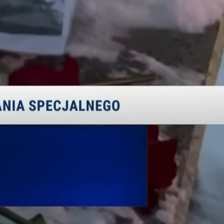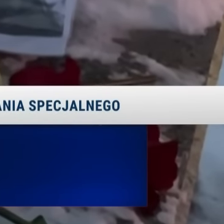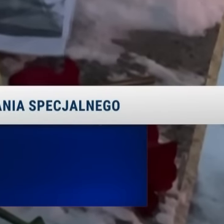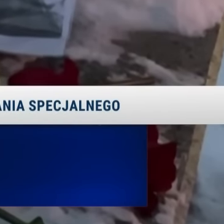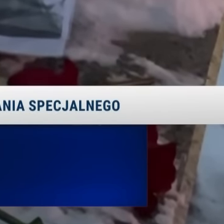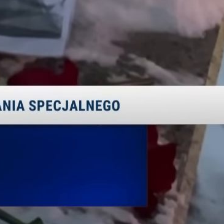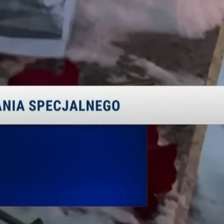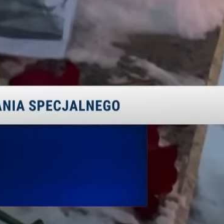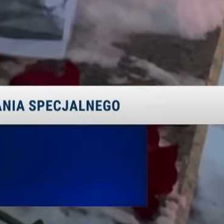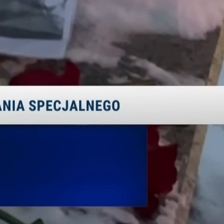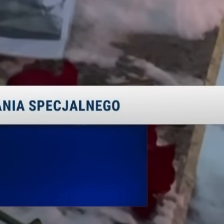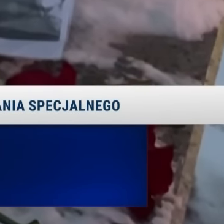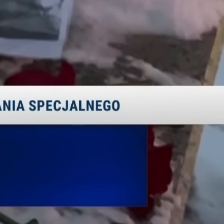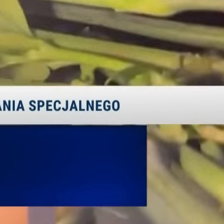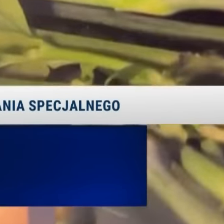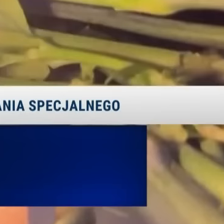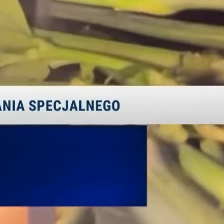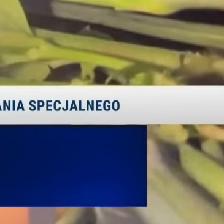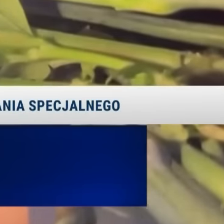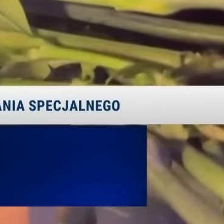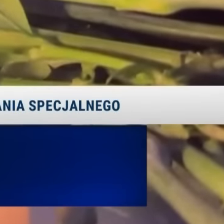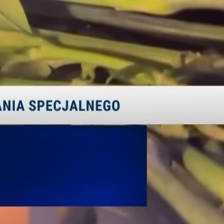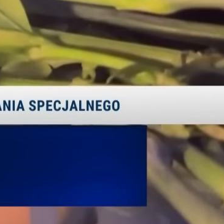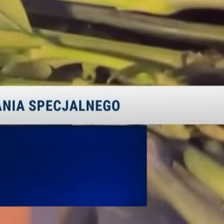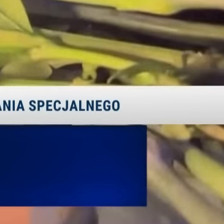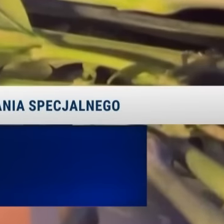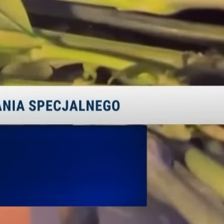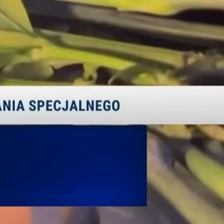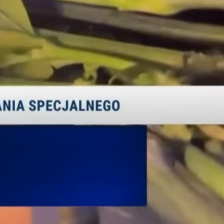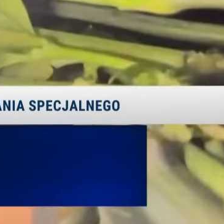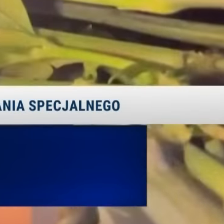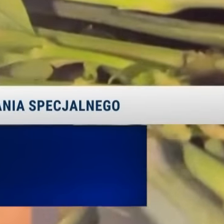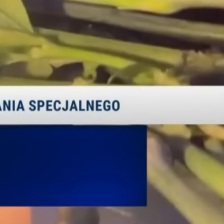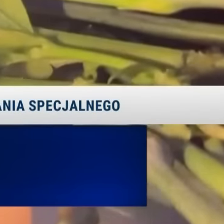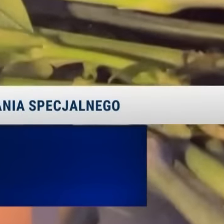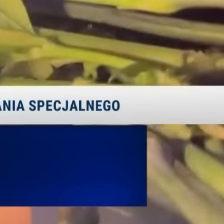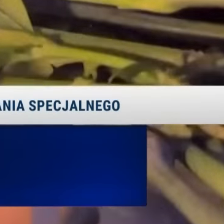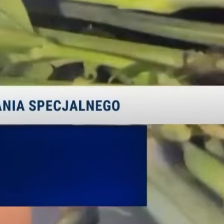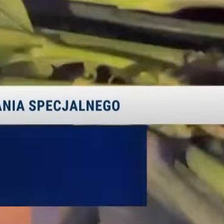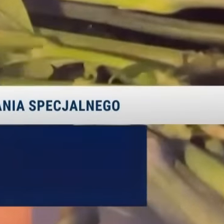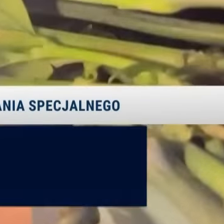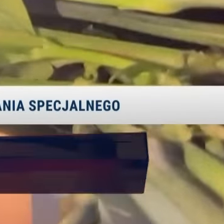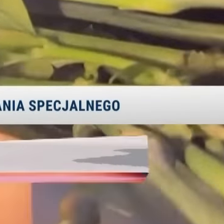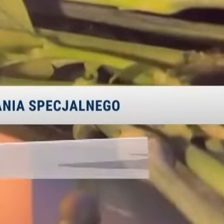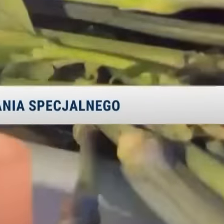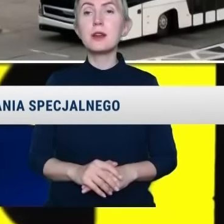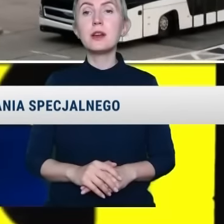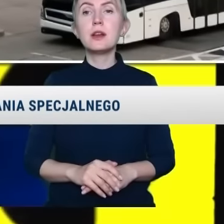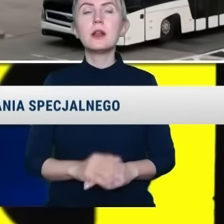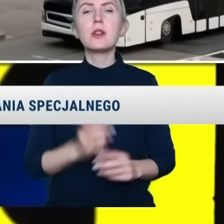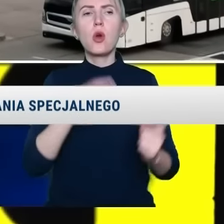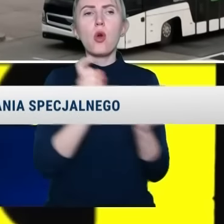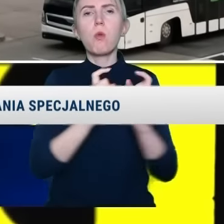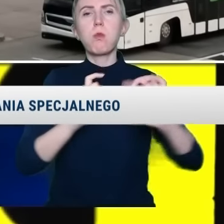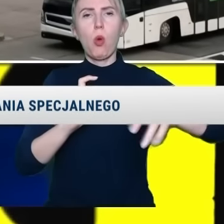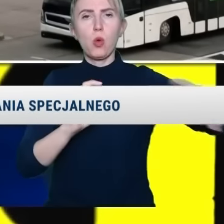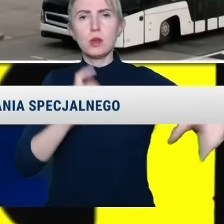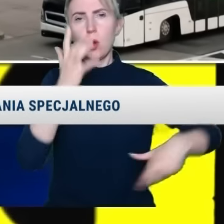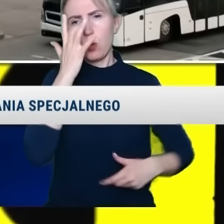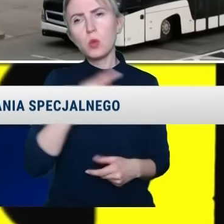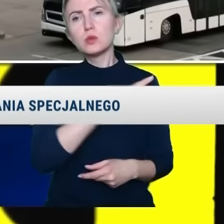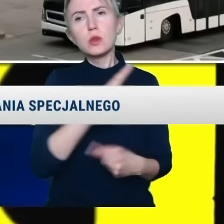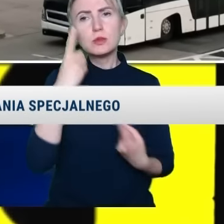w miejscowości Harp w kolonii karnej, w której dziś było w nocy minus 29 stopni Celsjusza. Środowiska opozycyjne w Rosji one liczyły na to,